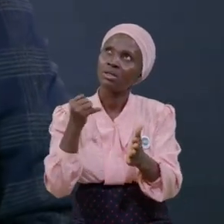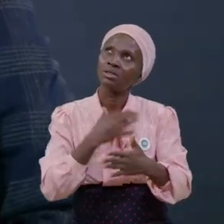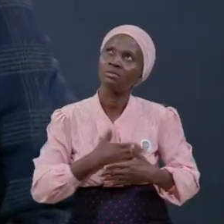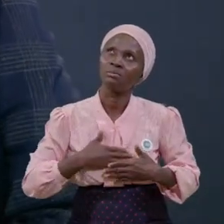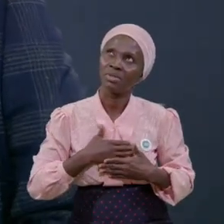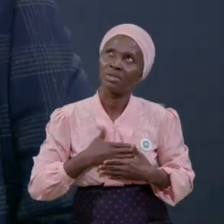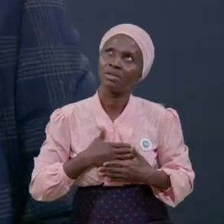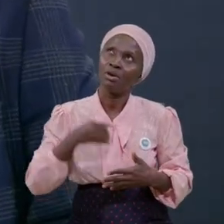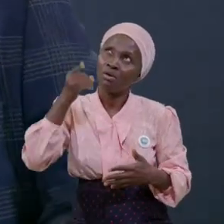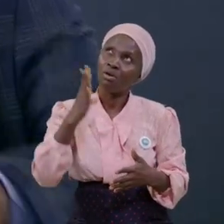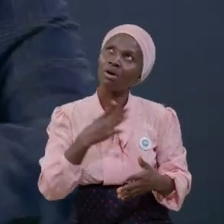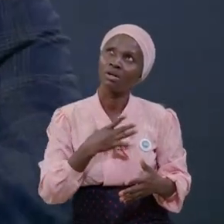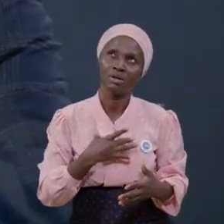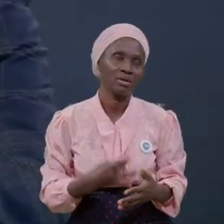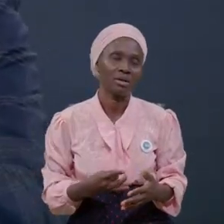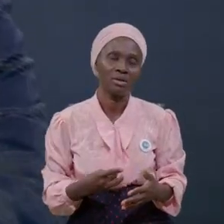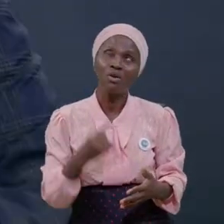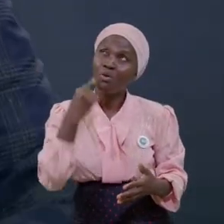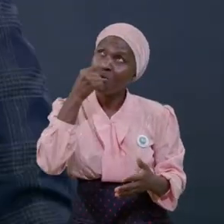de ma mère,